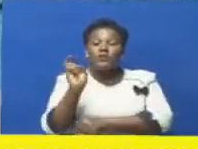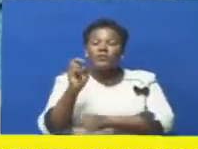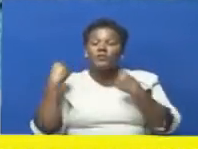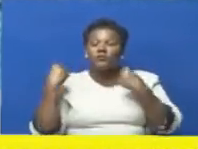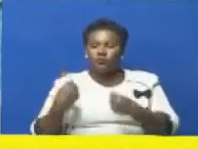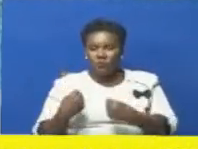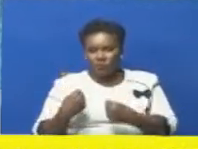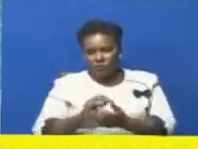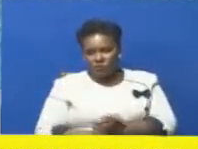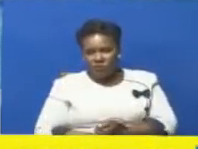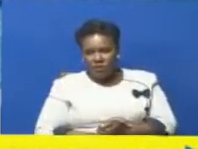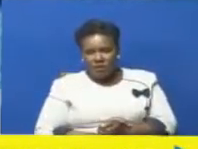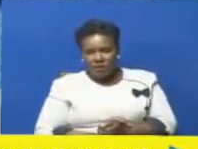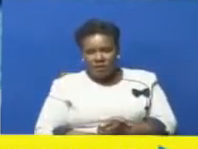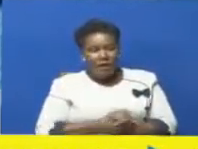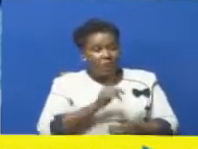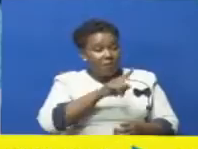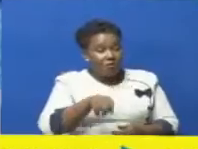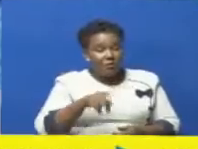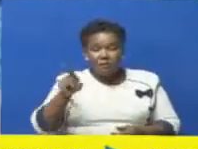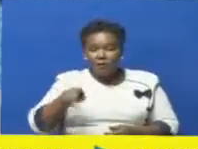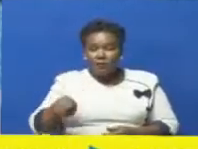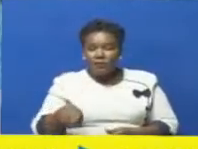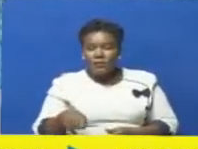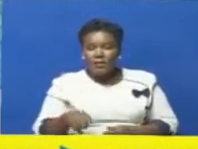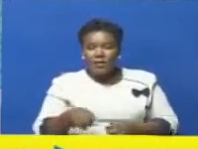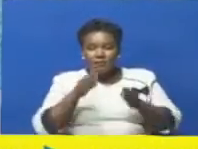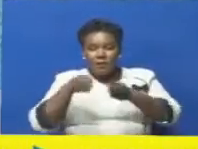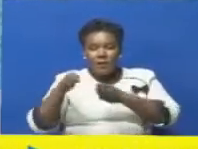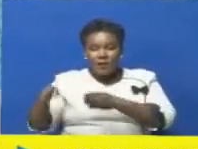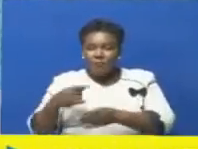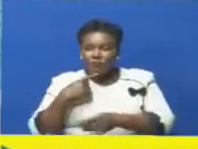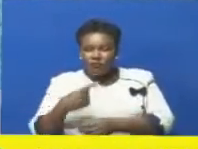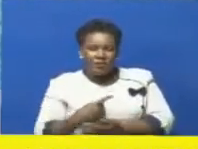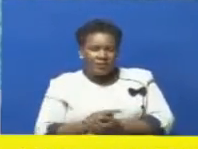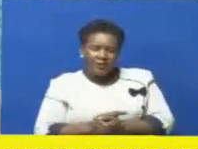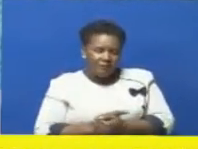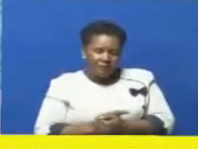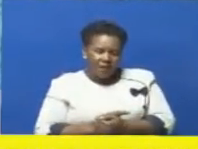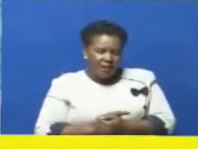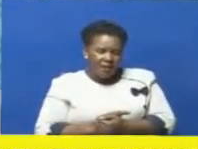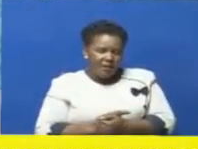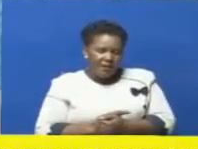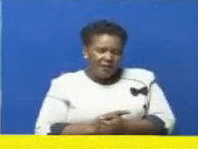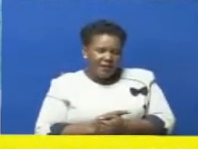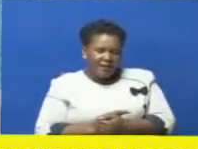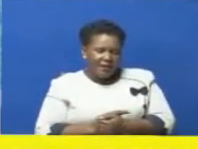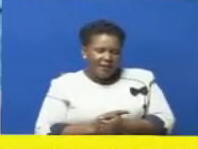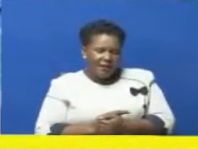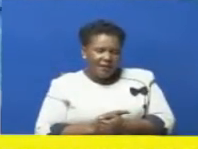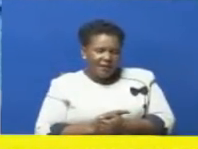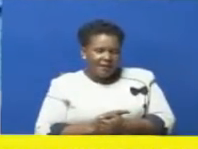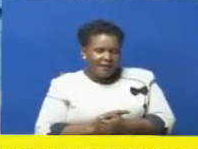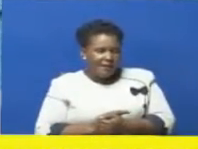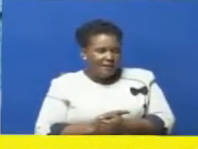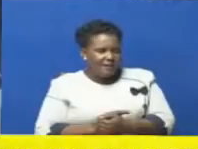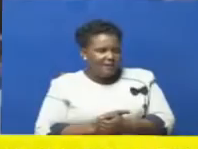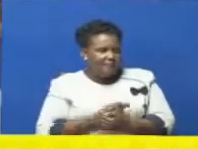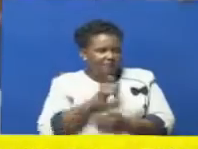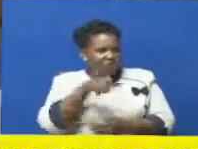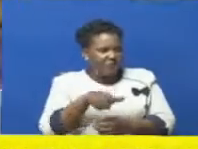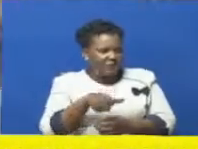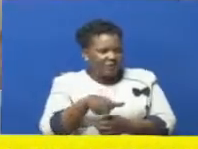Lakini na makosa mengine ya kibinadamu, mtu anavuta sigara na sawa anatupa chini anafanyaje, yote hayo tumeweka ulinzi ili kupunguza hizo hatari za